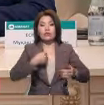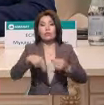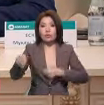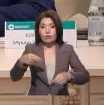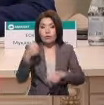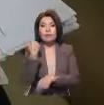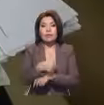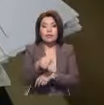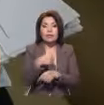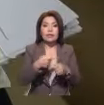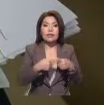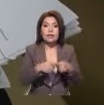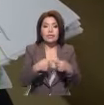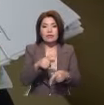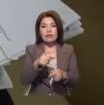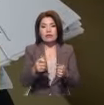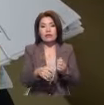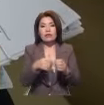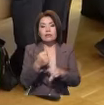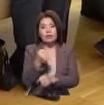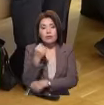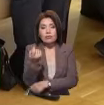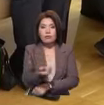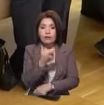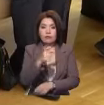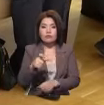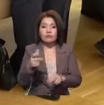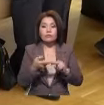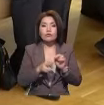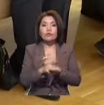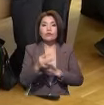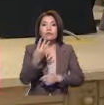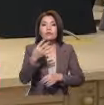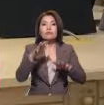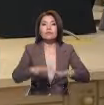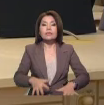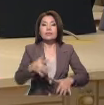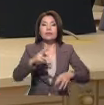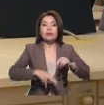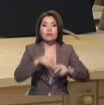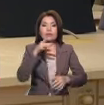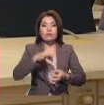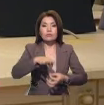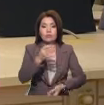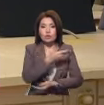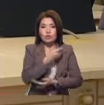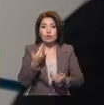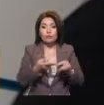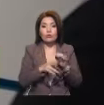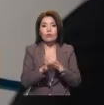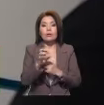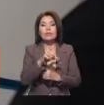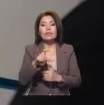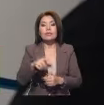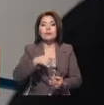техникасы тапшы, жұмысшылары жеткіліксіз. Осылайша аймақтағы әрбір 4-ші нысан уақытылы салынбайды. Бүгінде өңірдегі